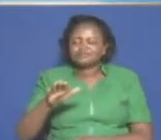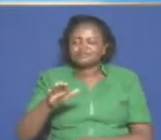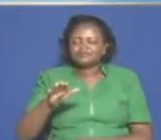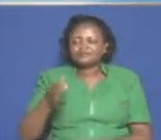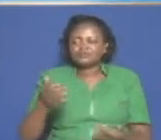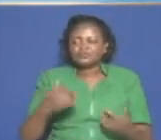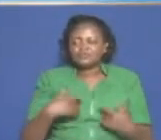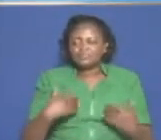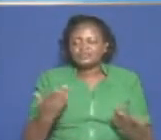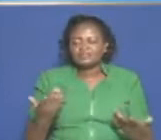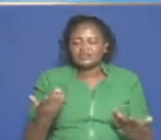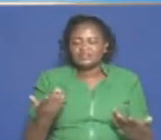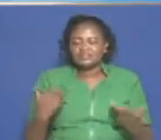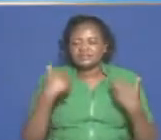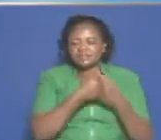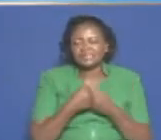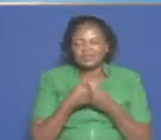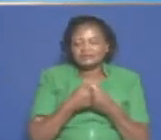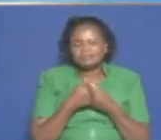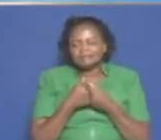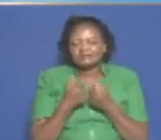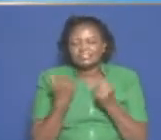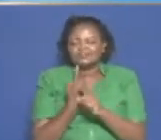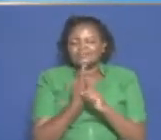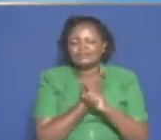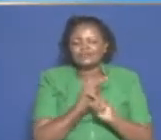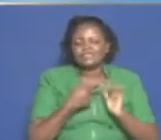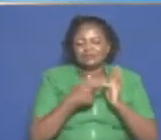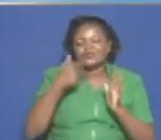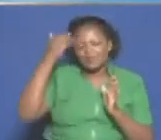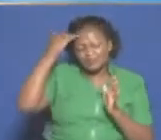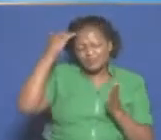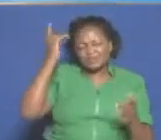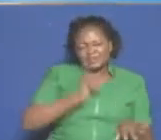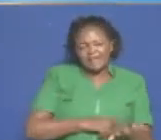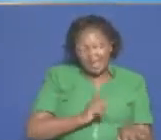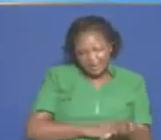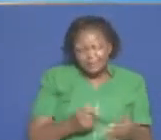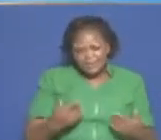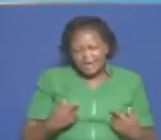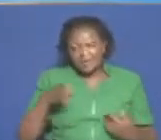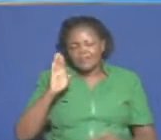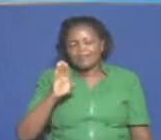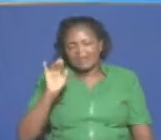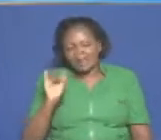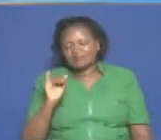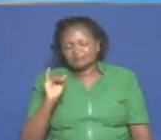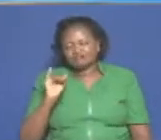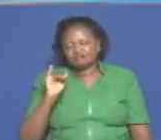tumekuwa tukipata changamoto za hapa na pale. So unakumbuka kwamba wakati mchakato wa BBI ulipelekwa